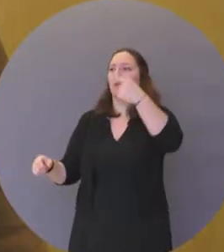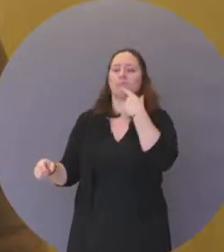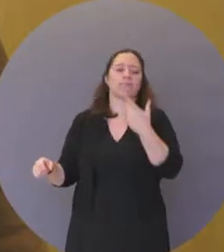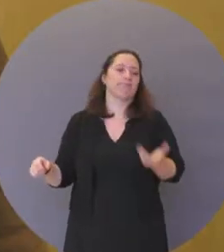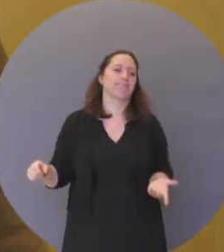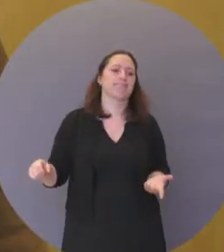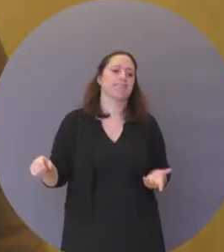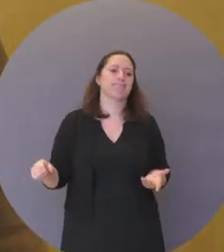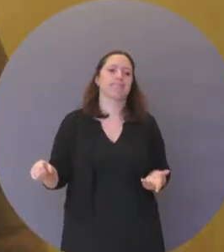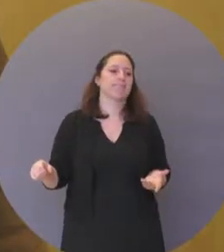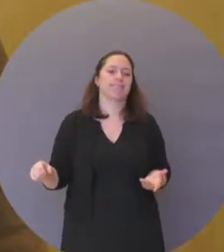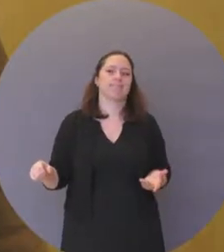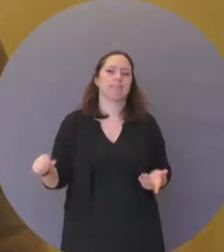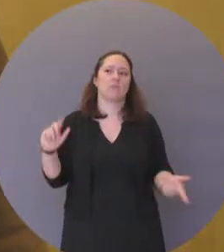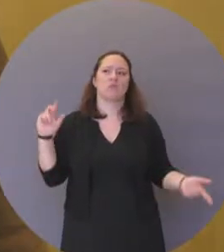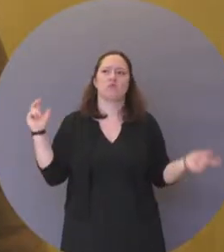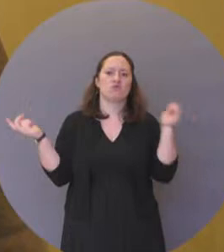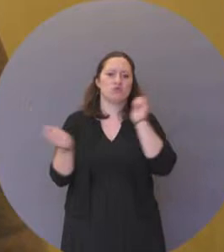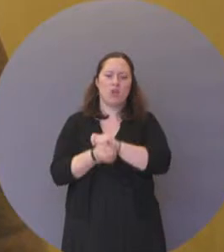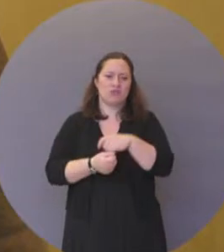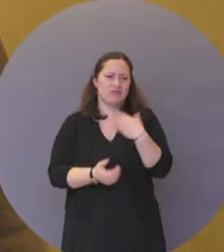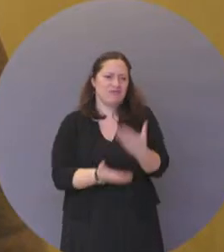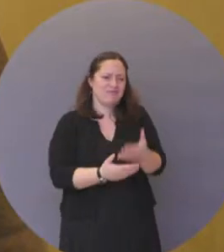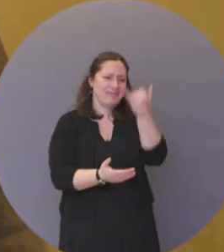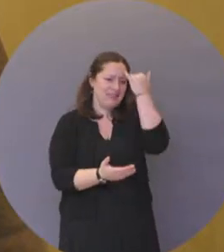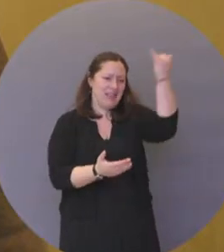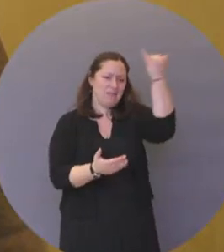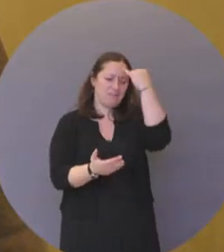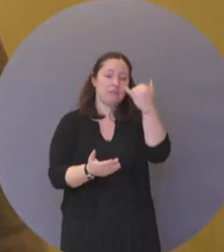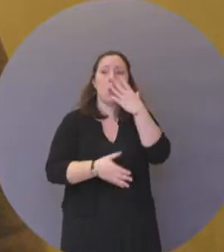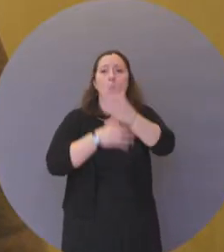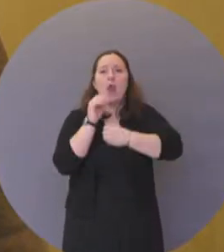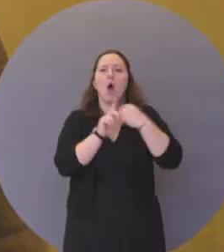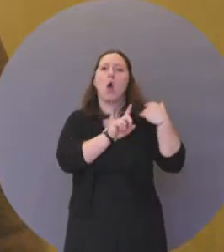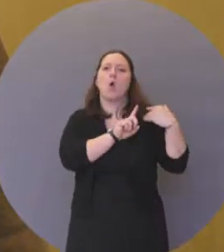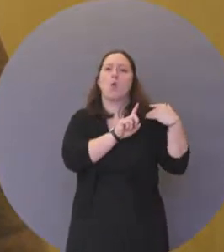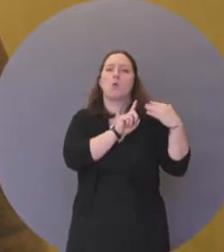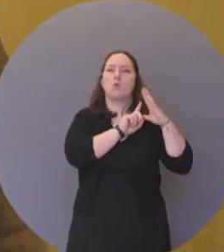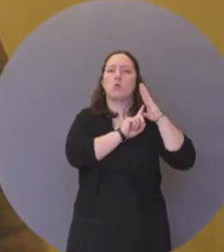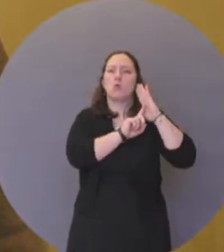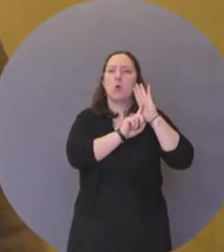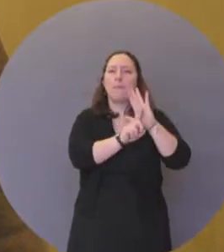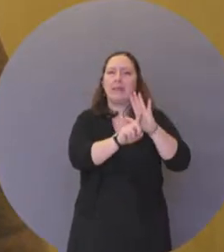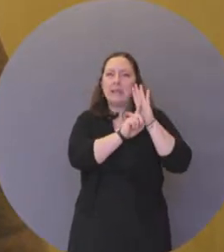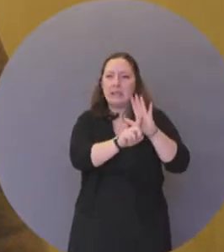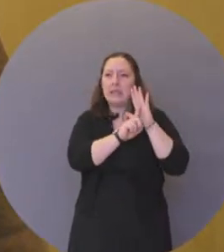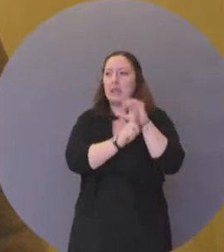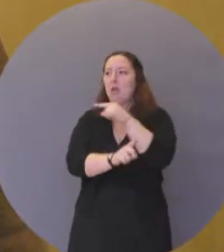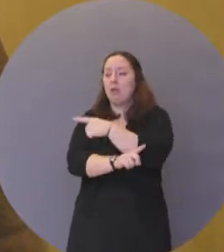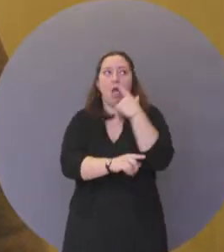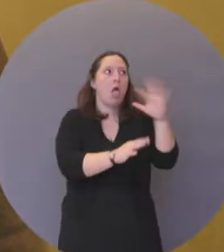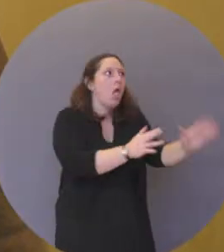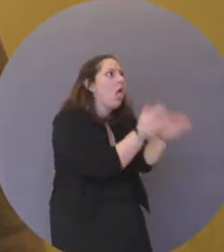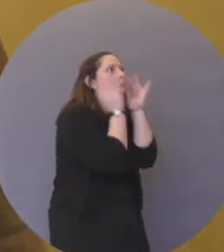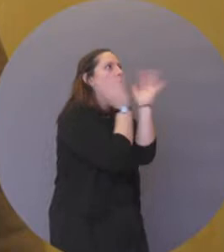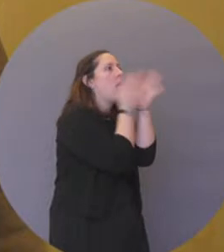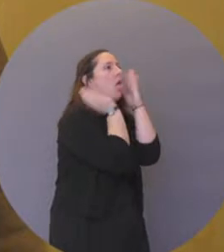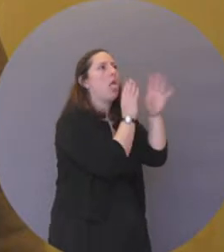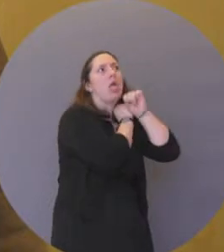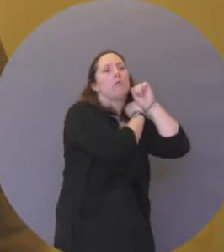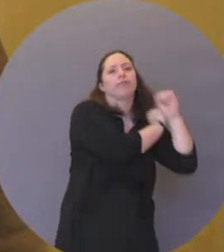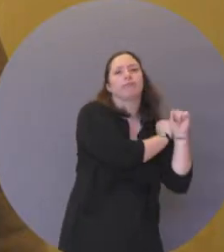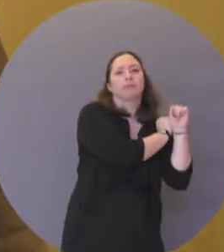et qui ont tendance aussi à écouter un peu les lobbys que j'ai dénoncé dans mon intervention donc c'est pour ça que le débat il doit être extrêmement